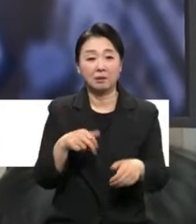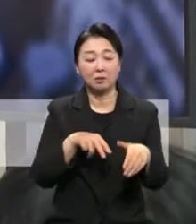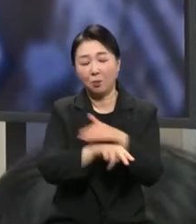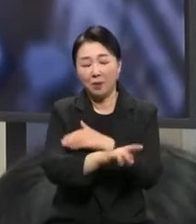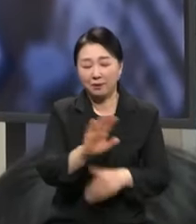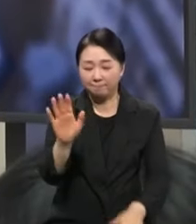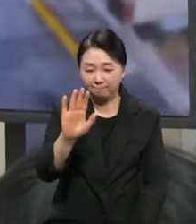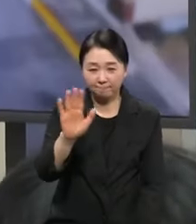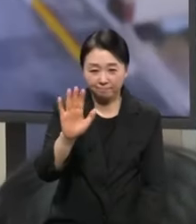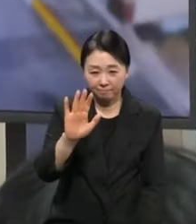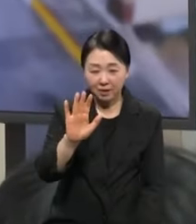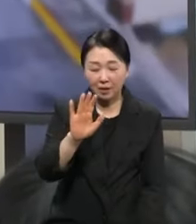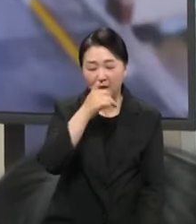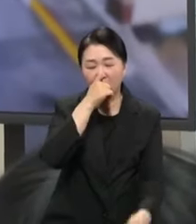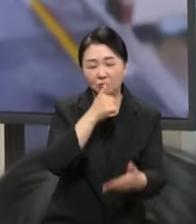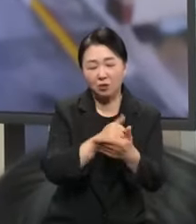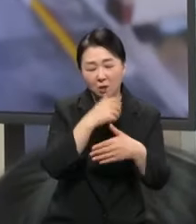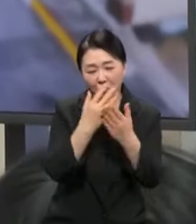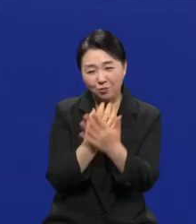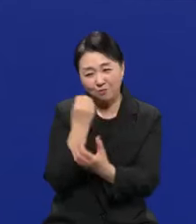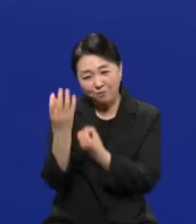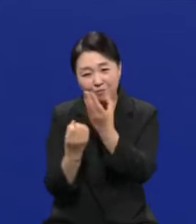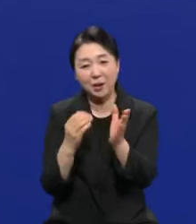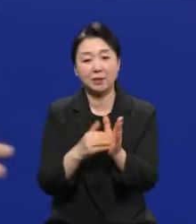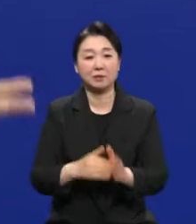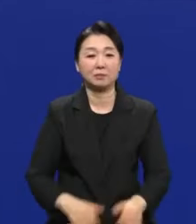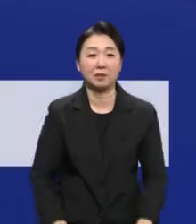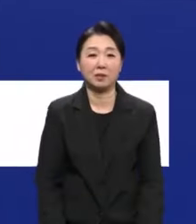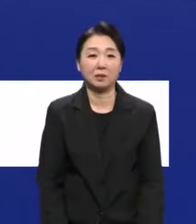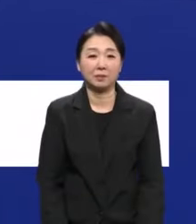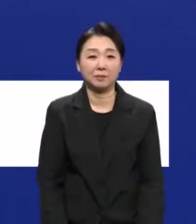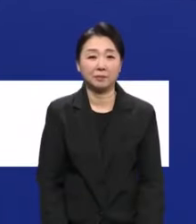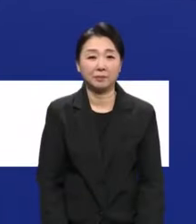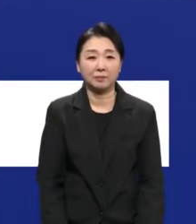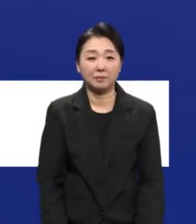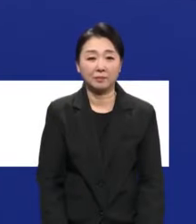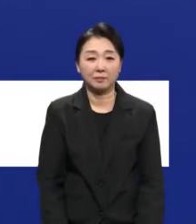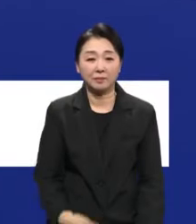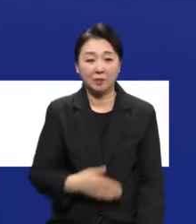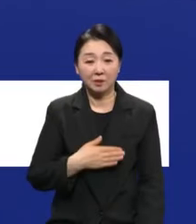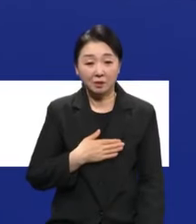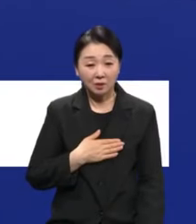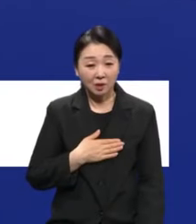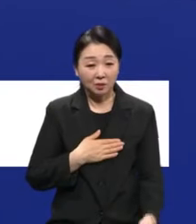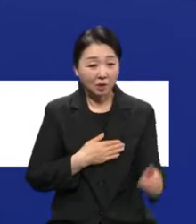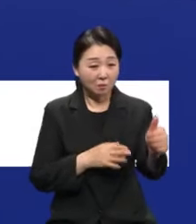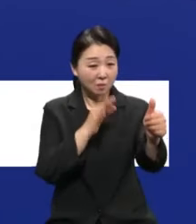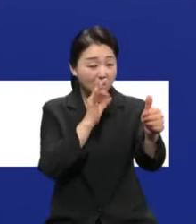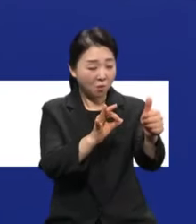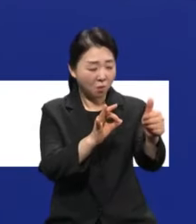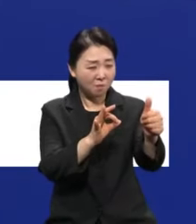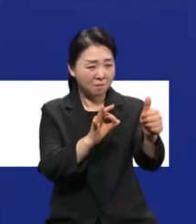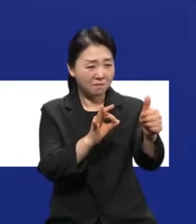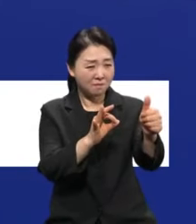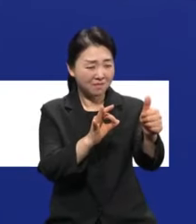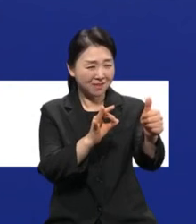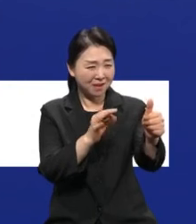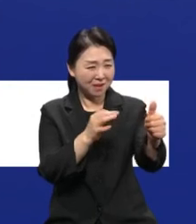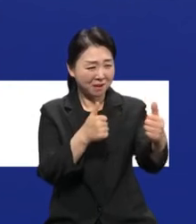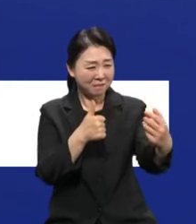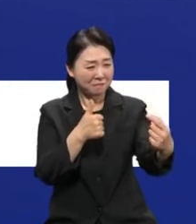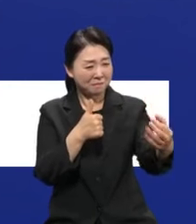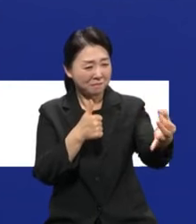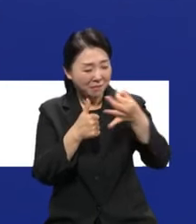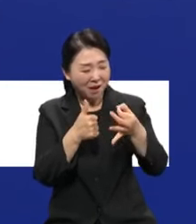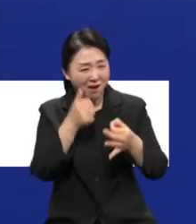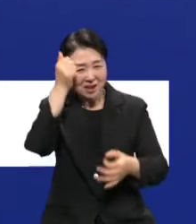않고 범행 일체를 실토했습니다. 저도 이게 한번 보면 잊혀지지 않는 인상이기 때문에 저를 보자마자 이제 90도로